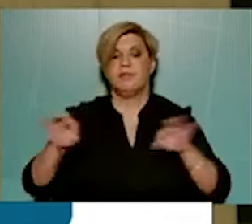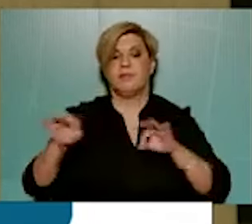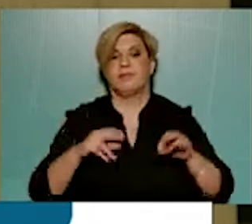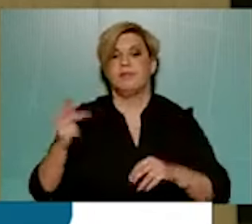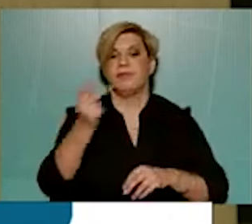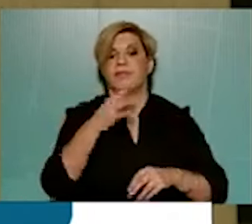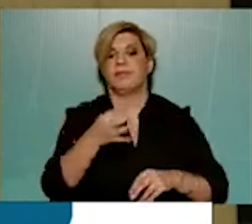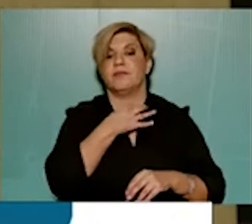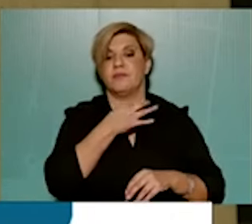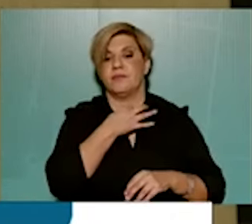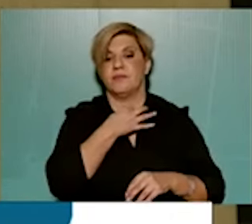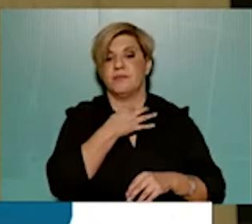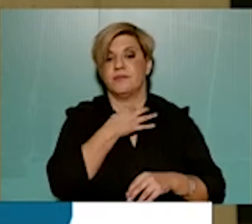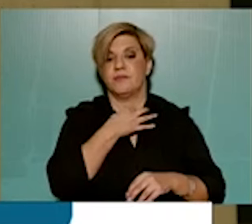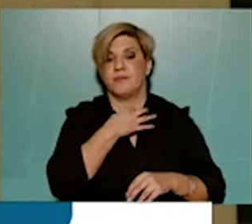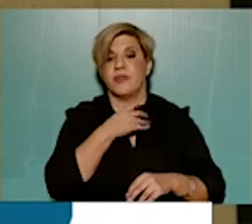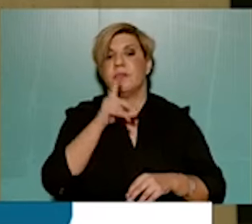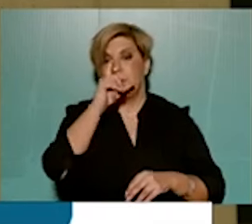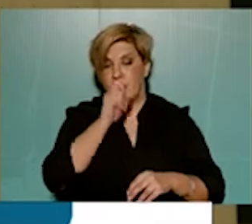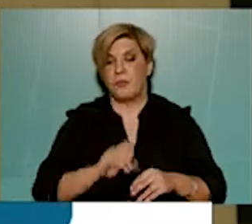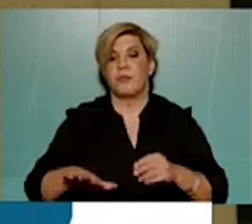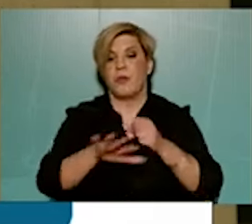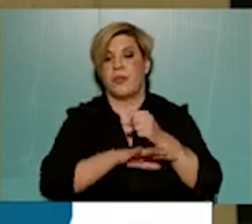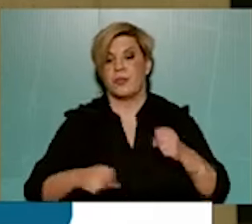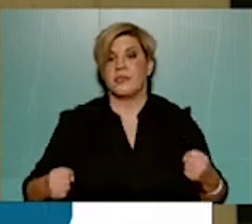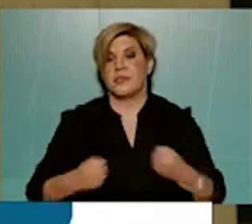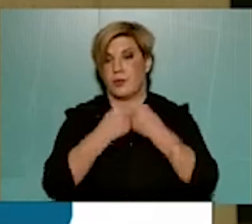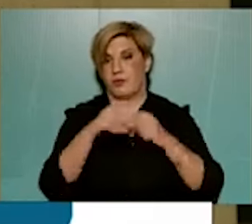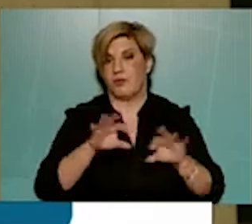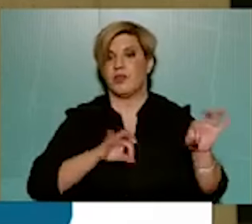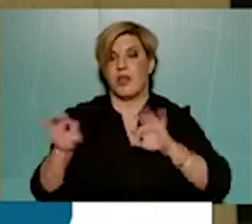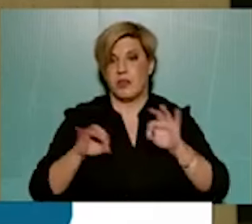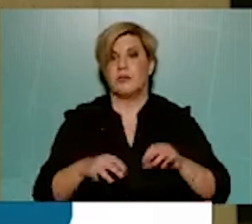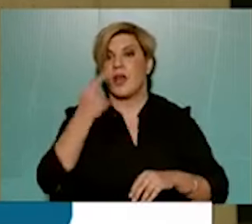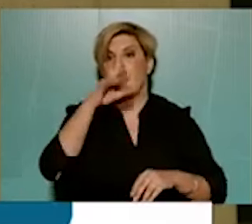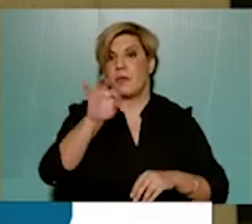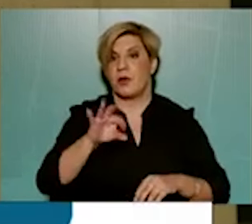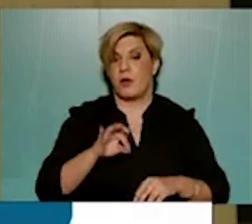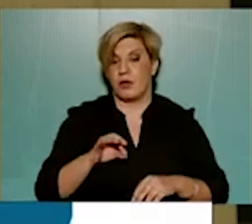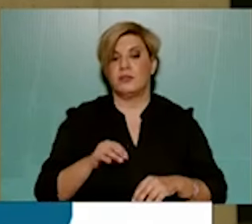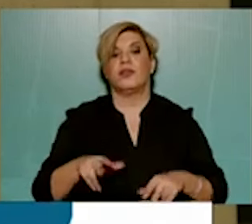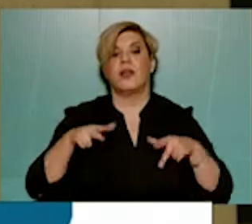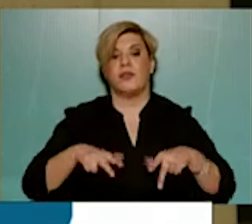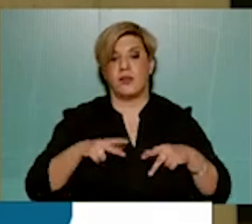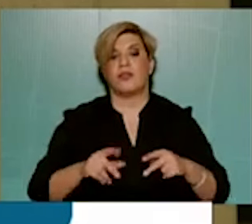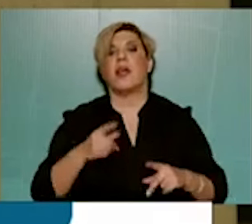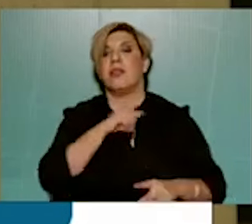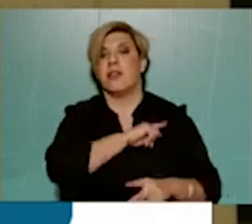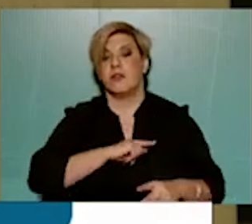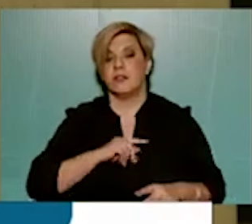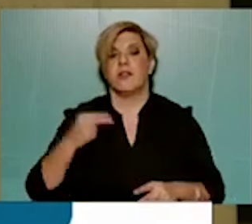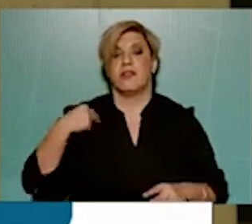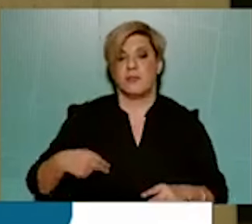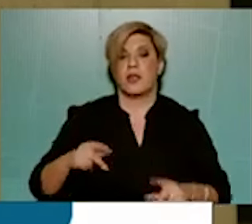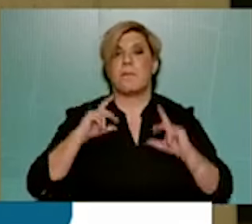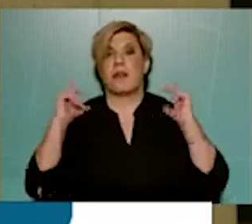σύγχρονων κοινωνικών αναγκών και προϋποθέτει φυσικά τη σύγκρουση με αυτούς τους σχεδιασμούς και τις επιλογές των κυβερνήσεων και των διοικήσεων σε δήμους